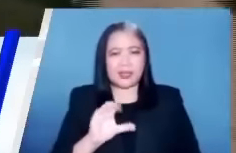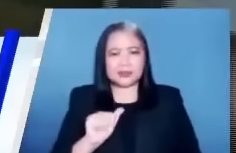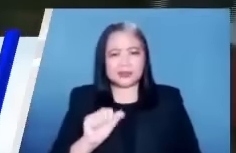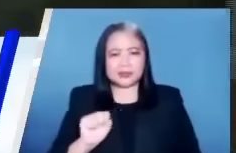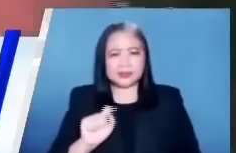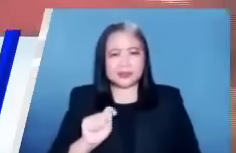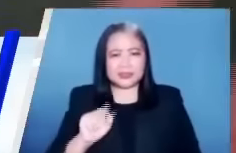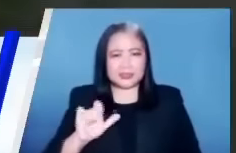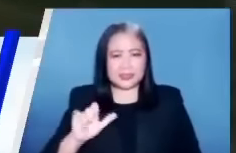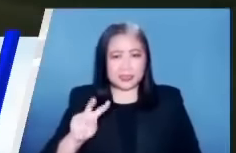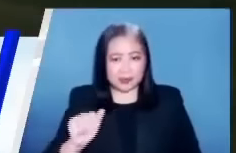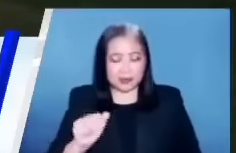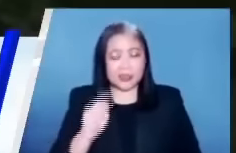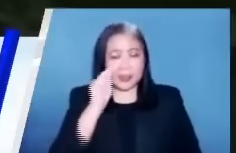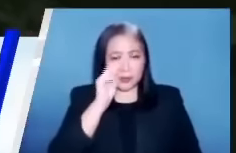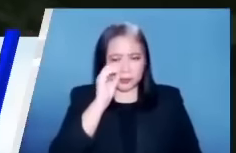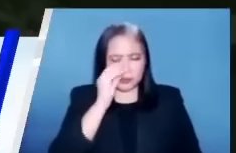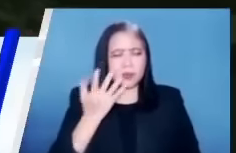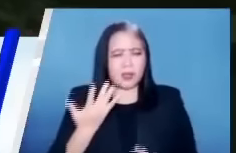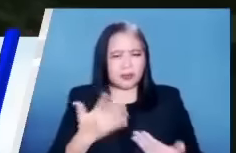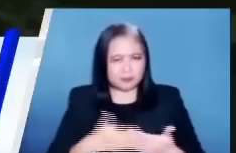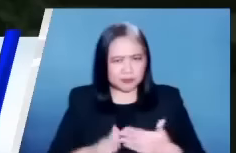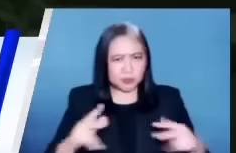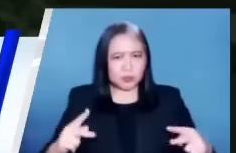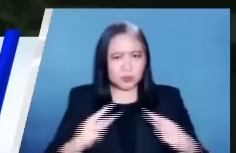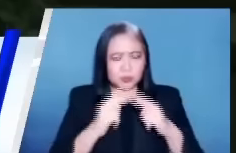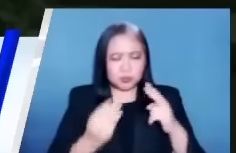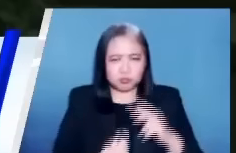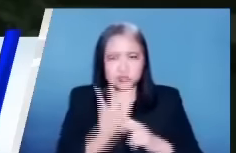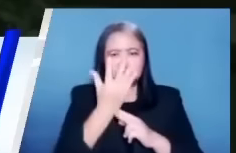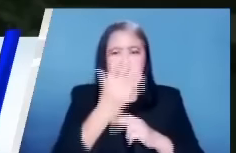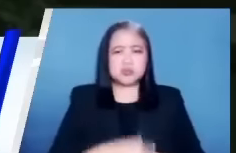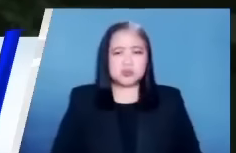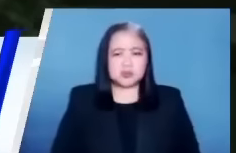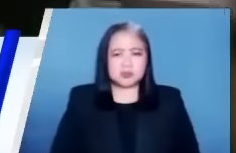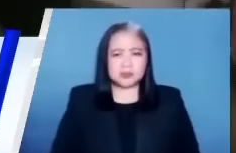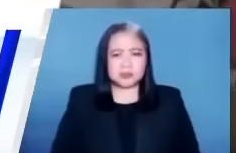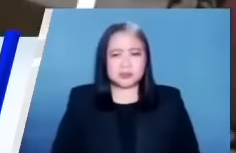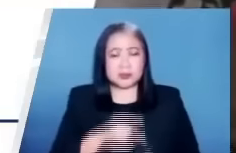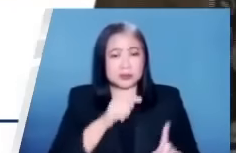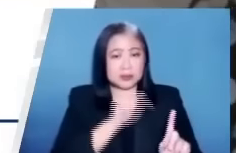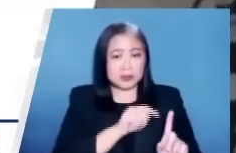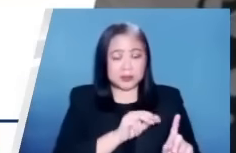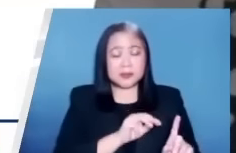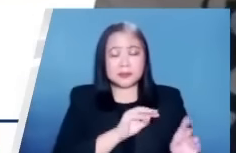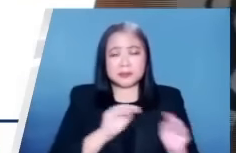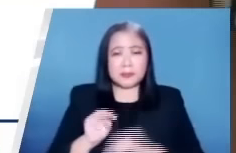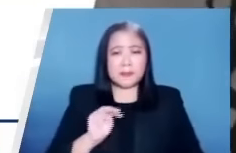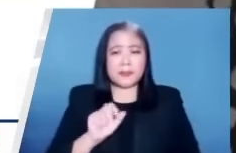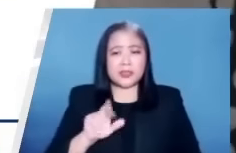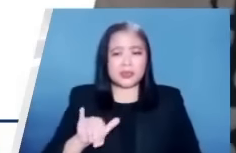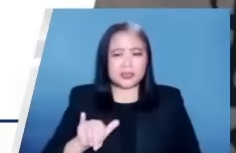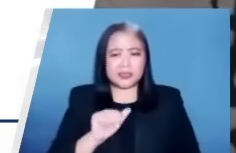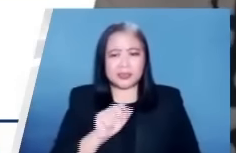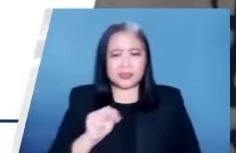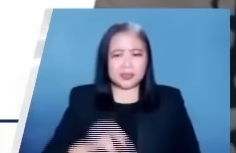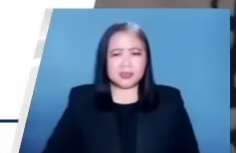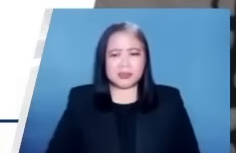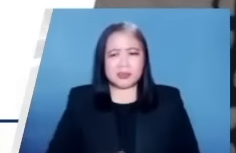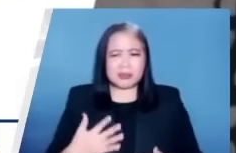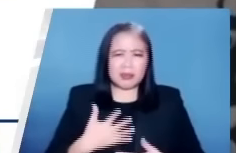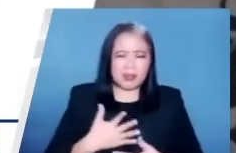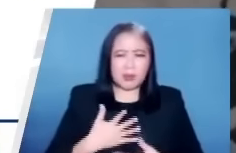pagsabog ng bulkan kanon titiis muna ang isa sa mga lumikas na si Mary annita moan